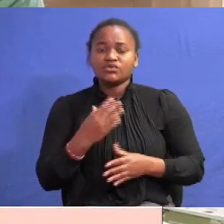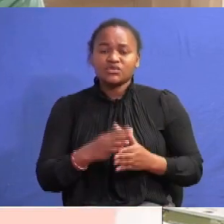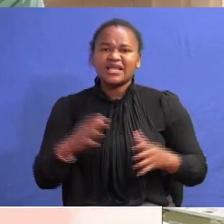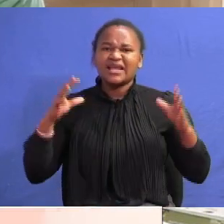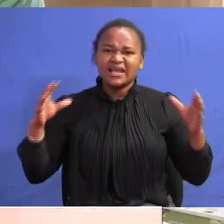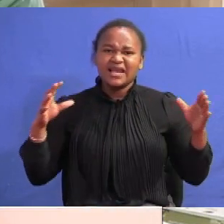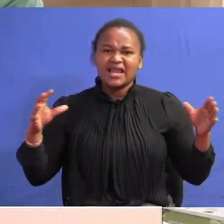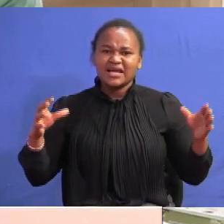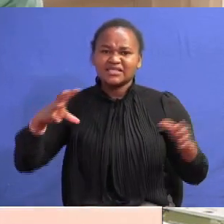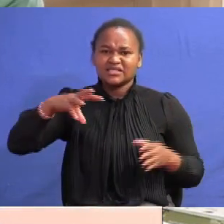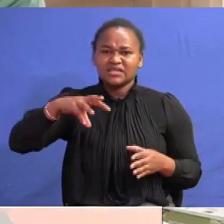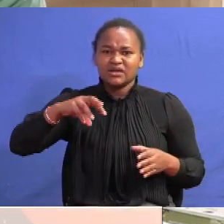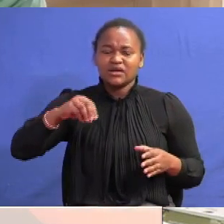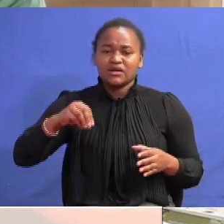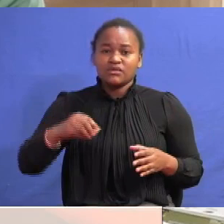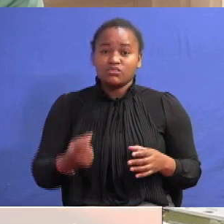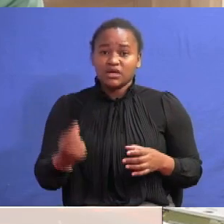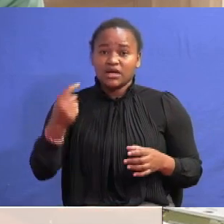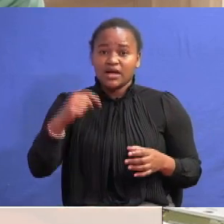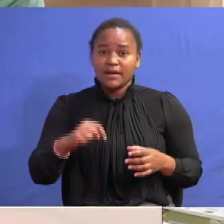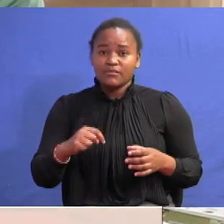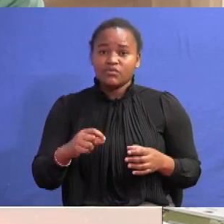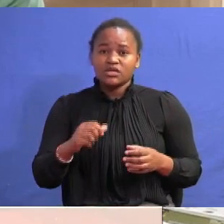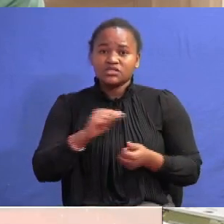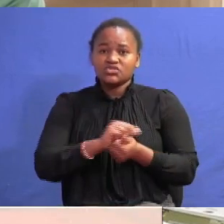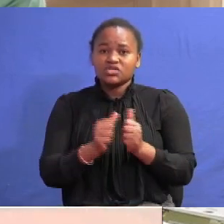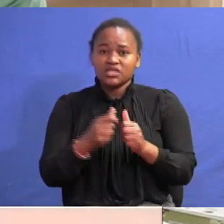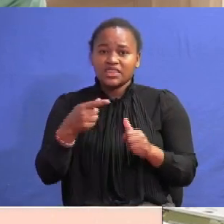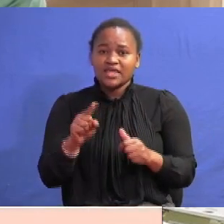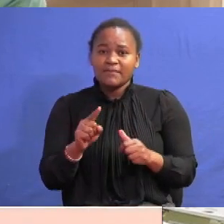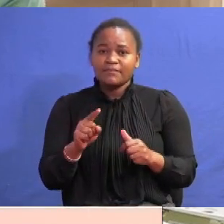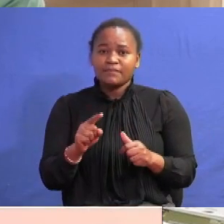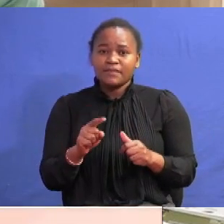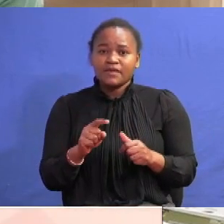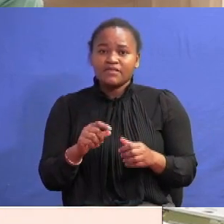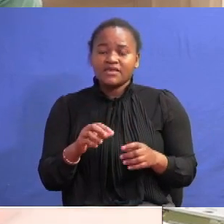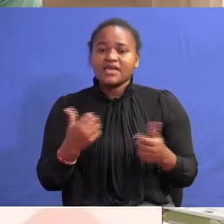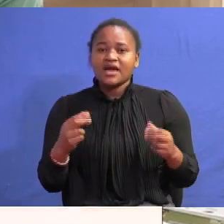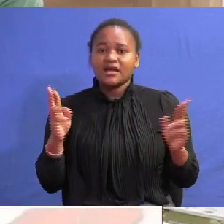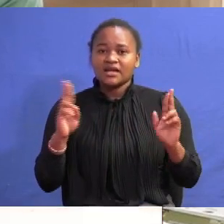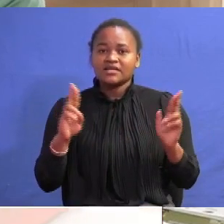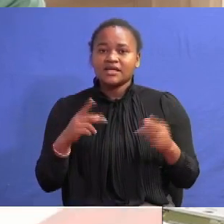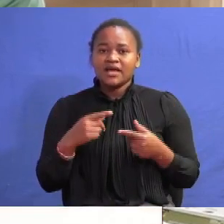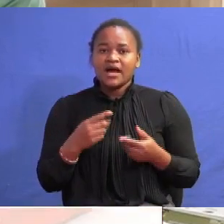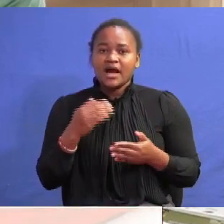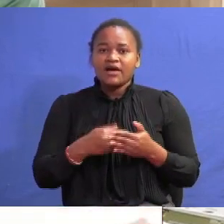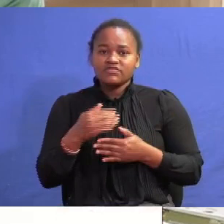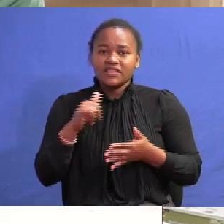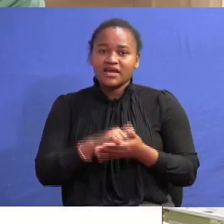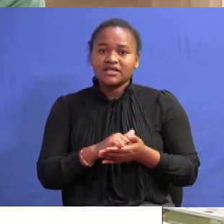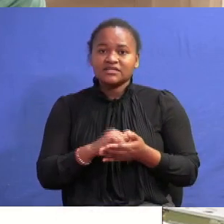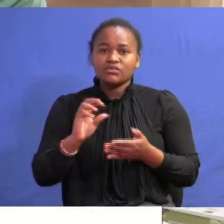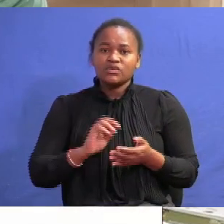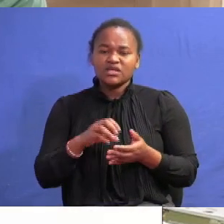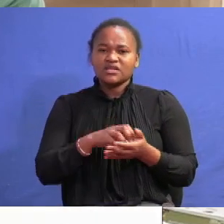fruits kutoka Kisii tunakuja tunazifanya propagation, zinaiva. Zikishaiva tuna extract, sasa tunatoa